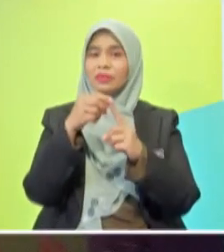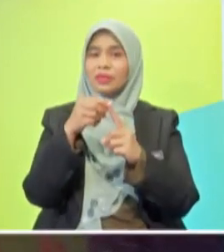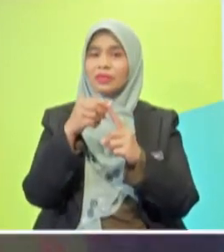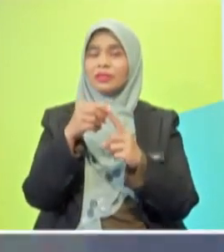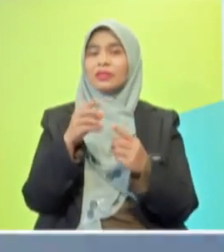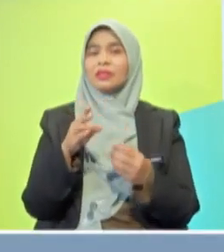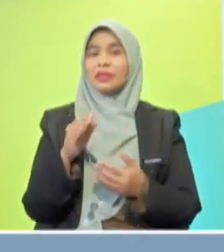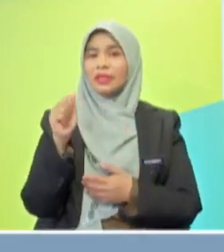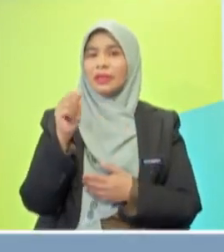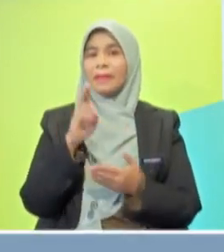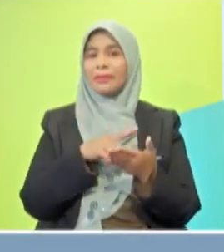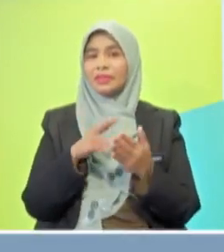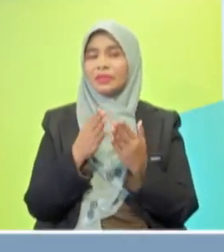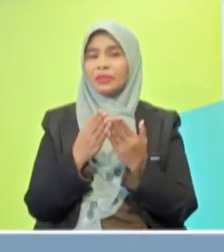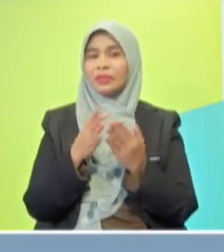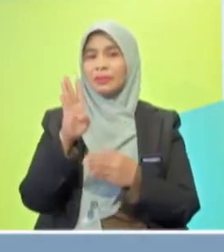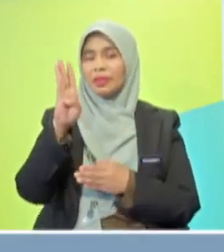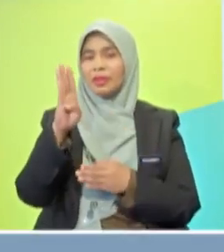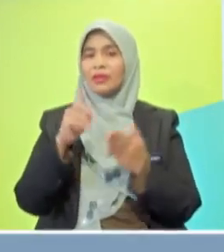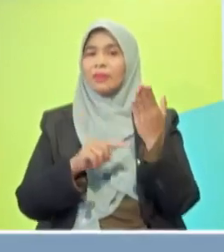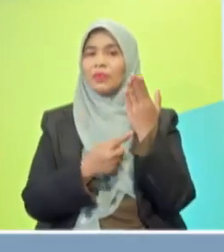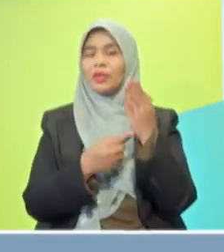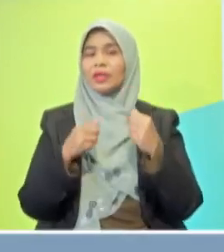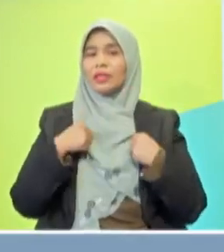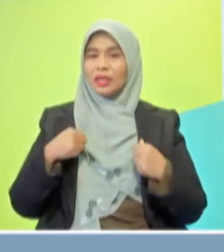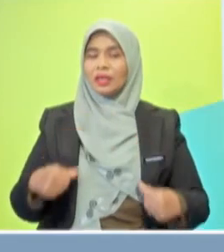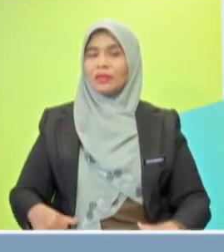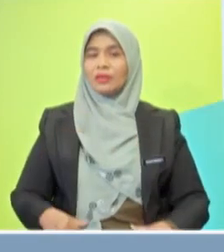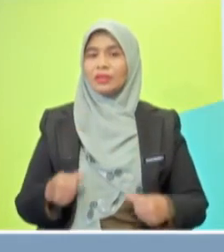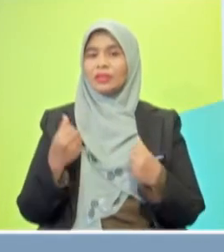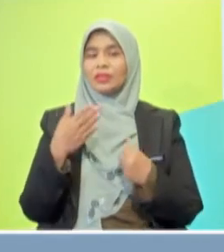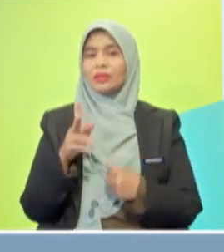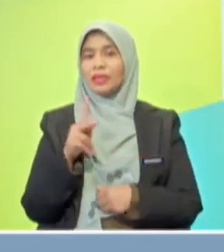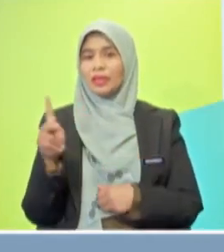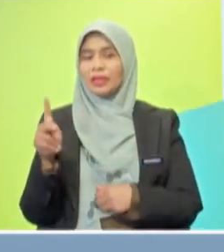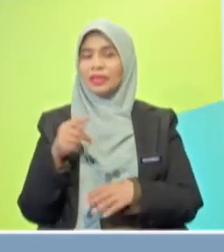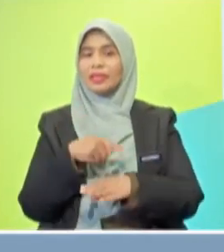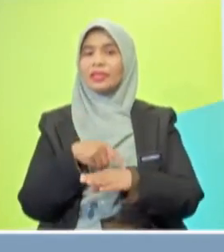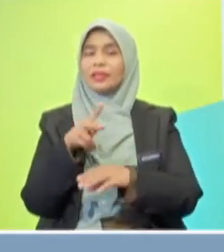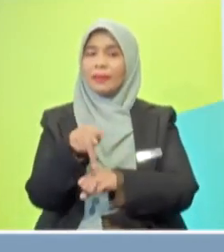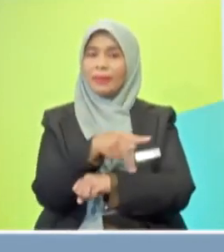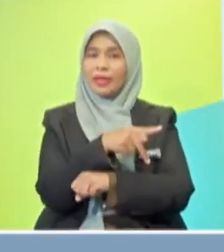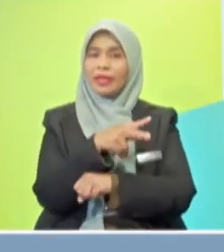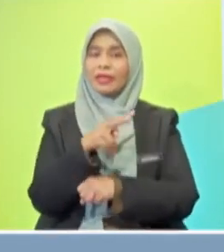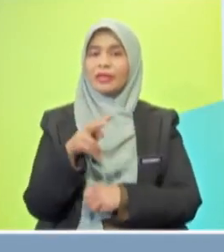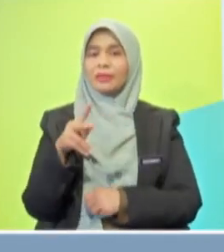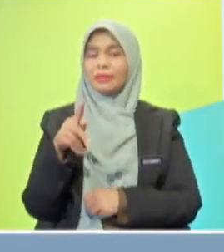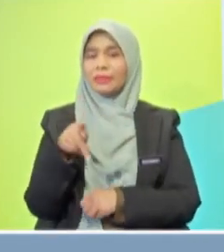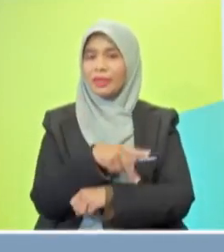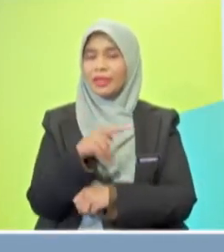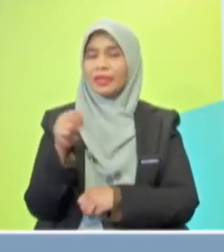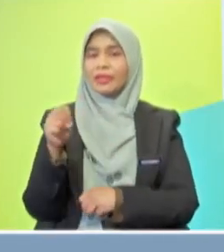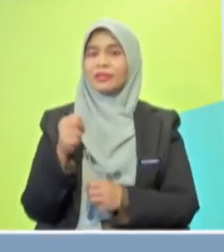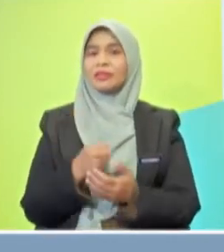doa, B, memulakan anggota sebelah kanan ketika memakai pakaian, C, memulakan anggota sebelah kiri ketika